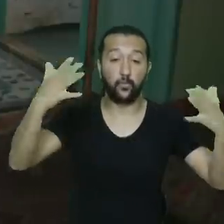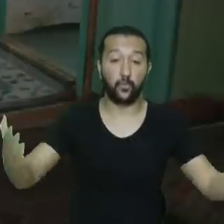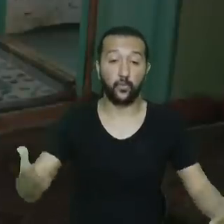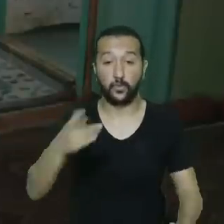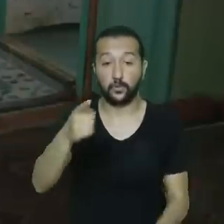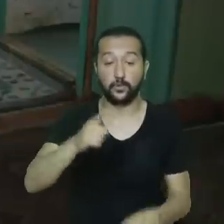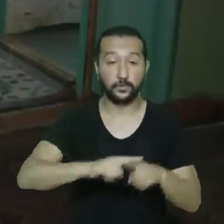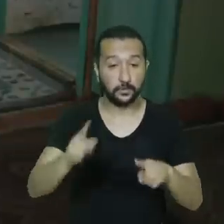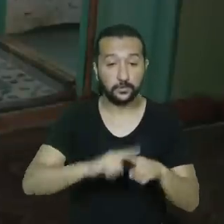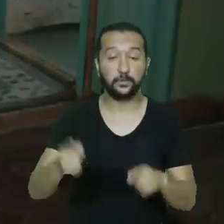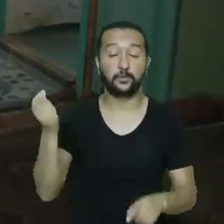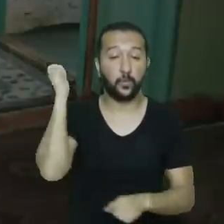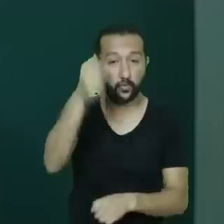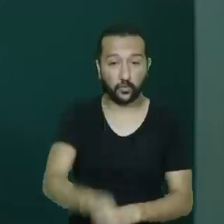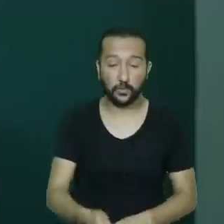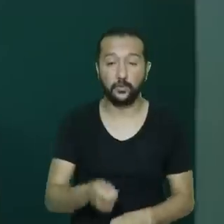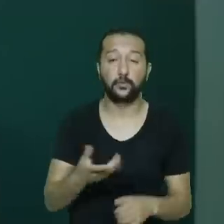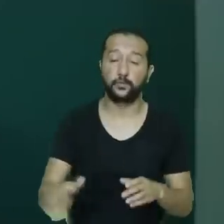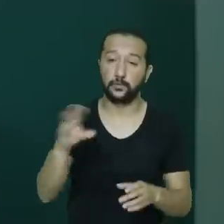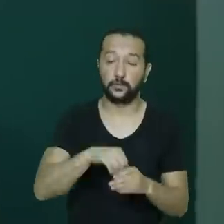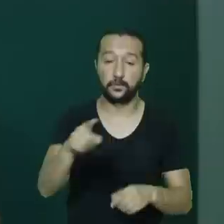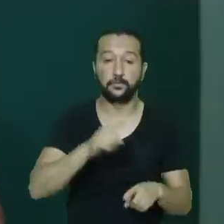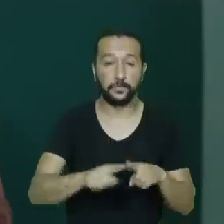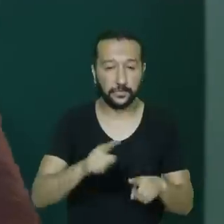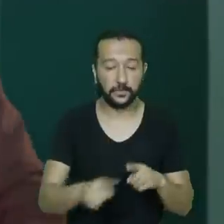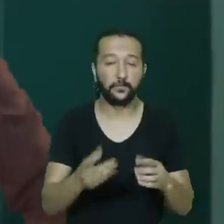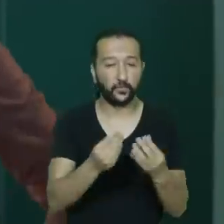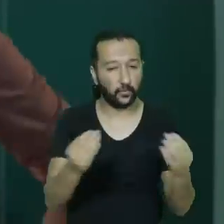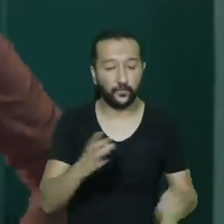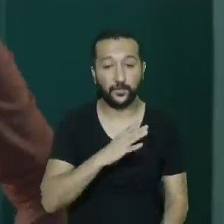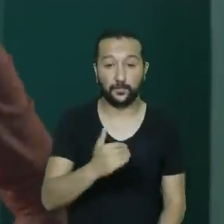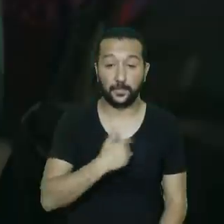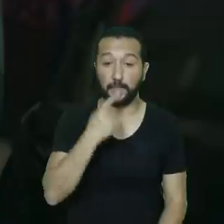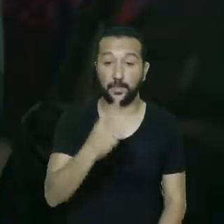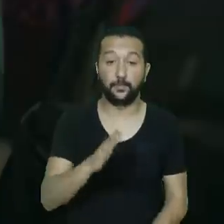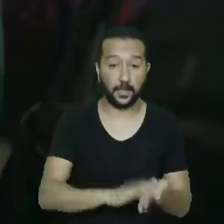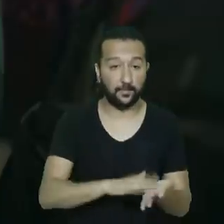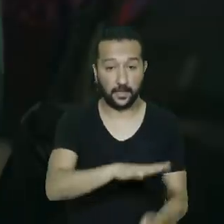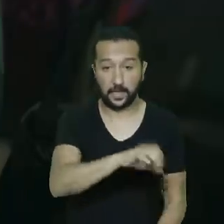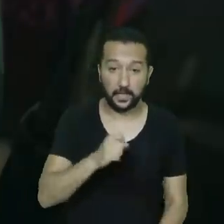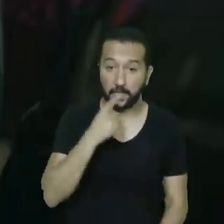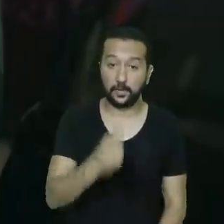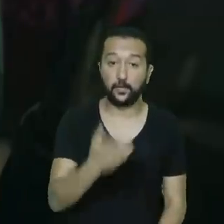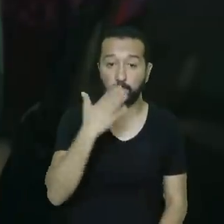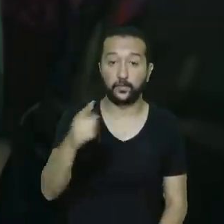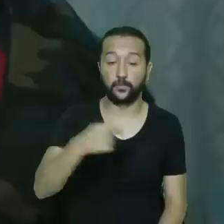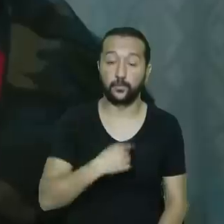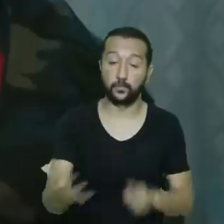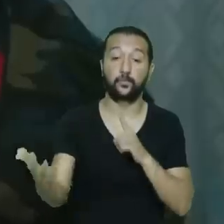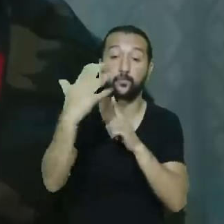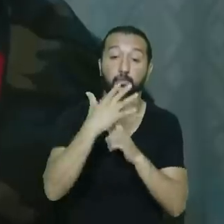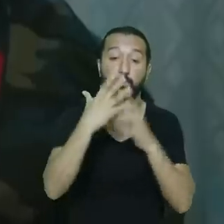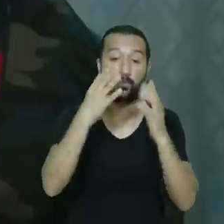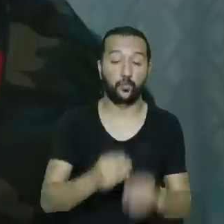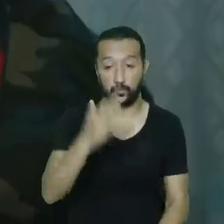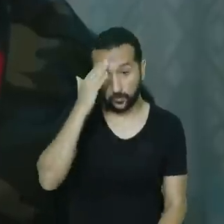koca nacağla, tırpanla, orakla, Rambo'nun bıçakları falan. Ben de dedim elime bir şey kafayım demeye kalmadı. Bunlar benim üstüme